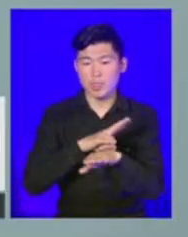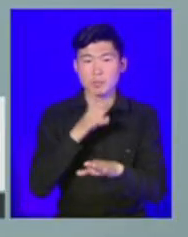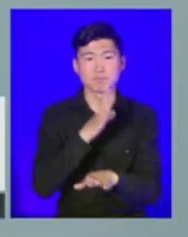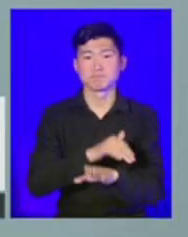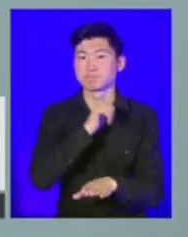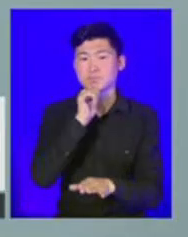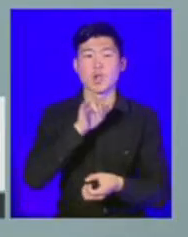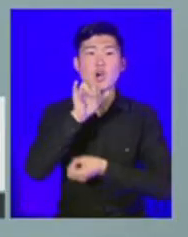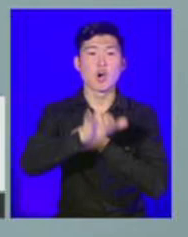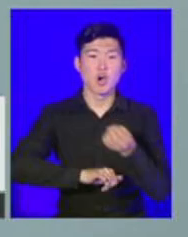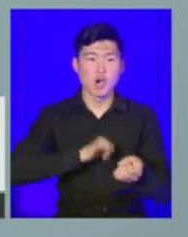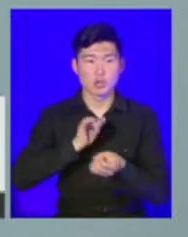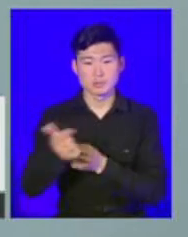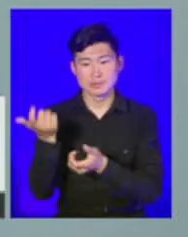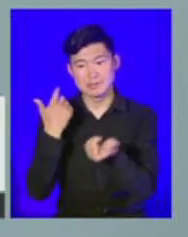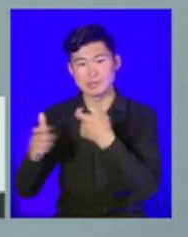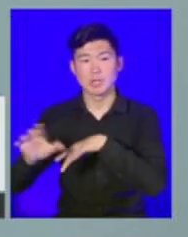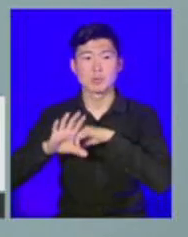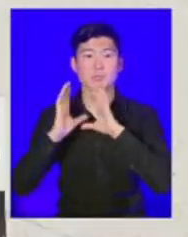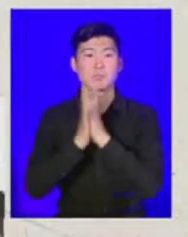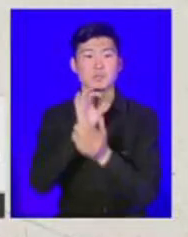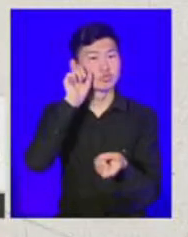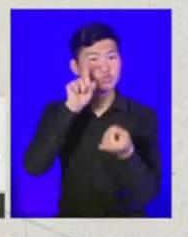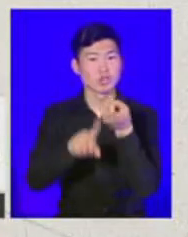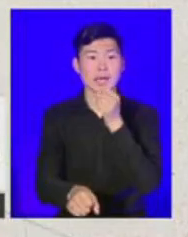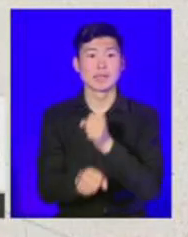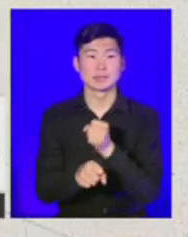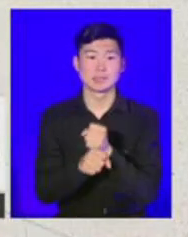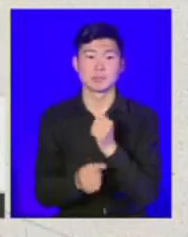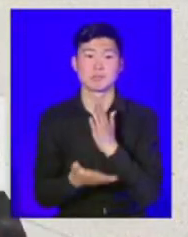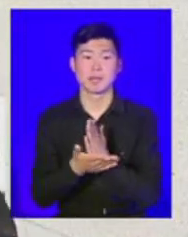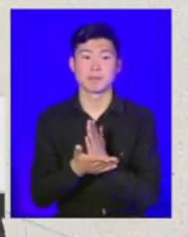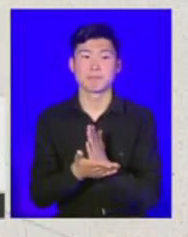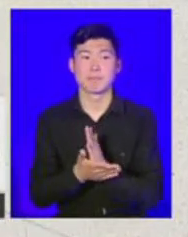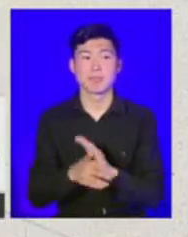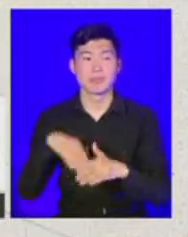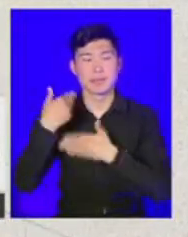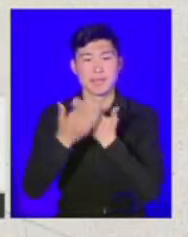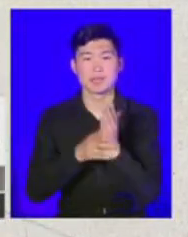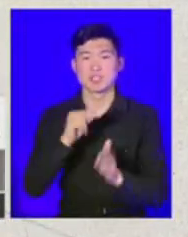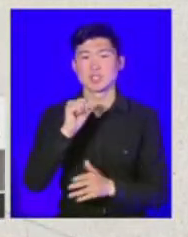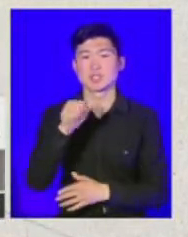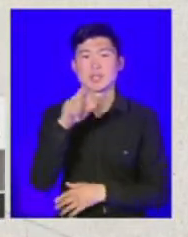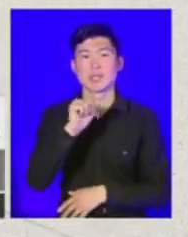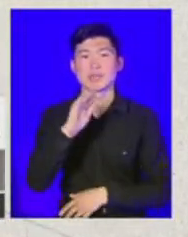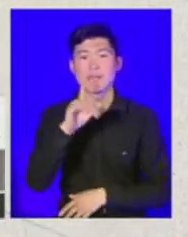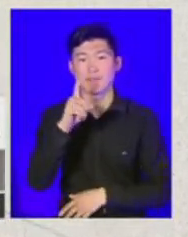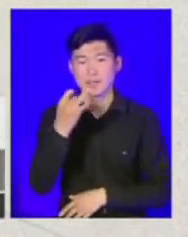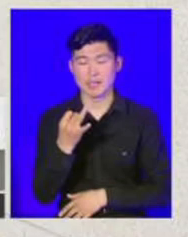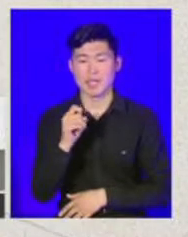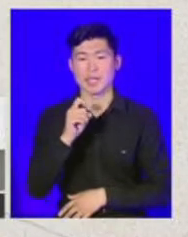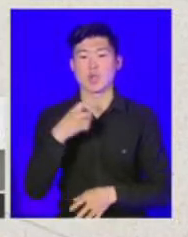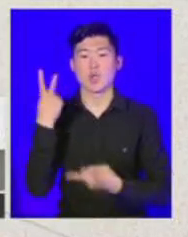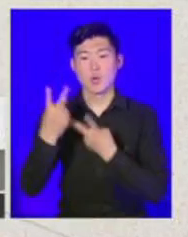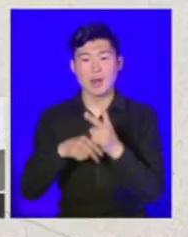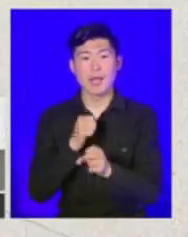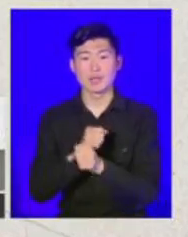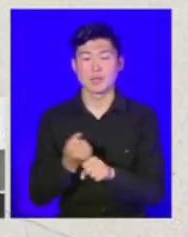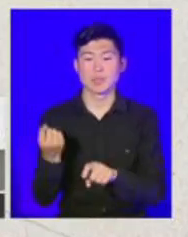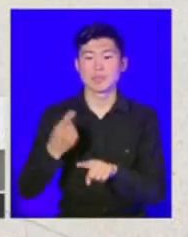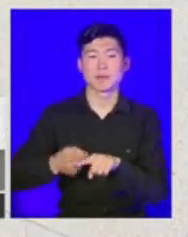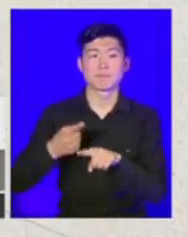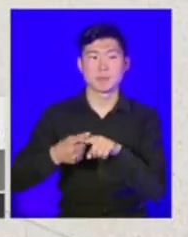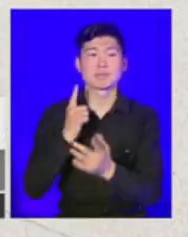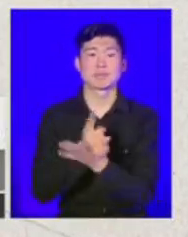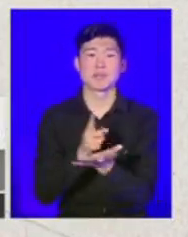руу экспортлохыг зорж ажиллаж байгаа. Цаашид энэ чадвархаа хийгддэг хэмжлийн үйл ажиллагаагаа нэмэгдүүлэх